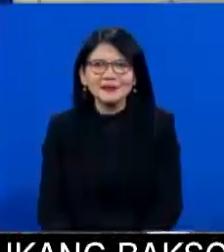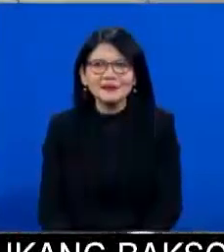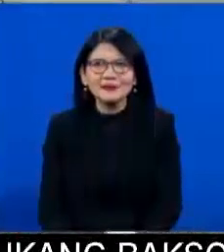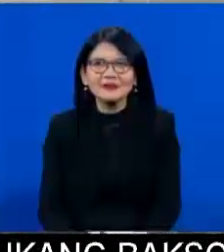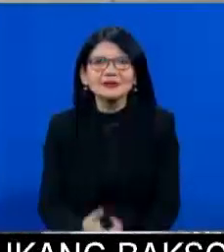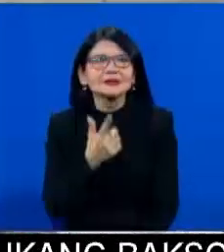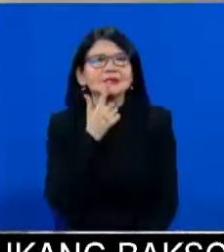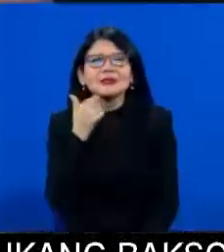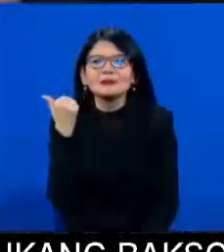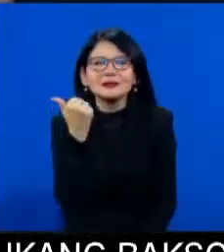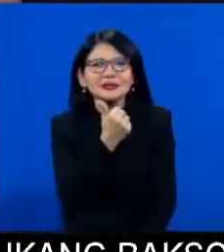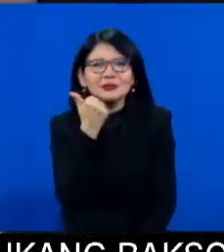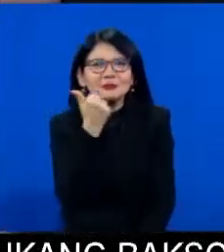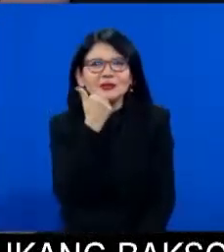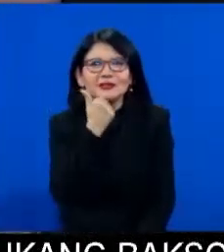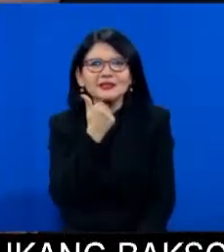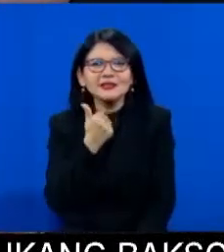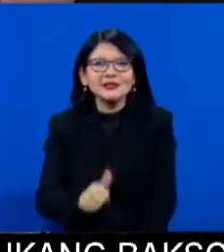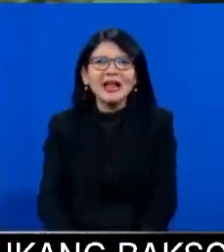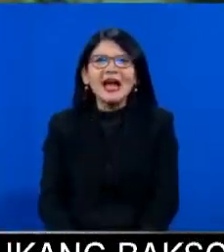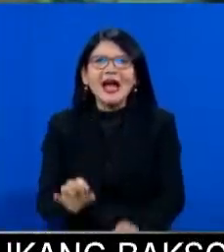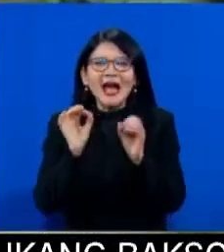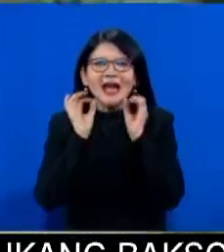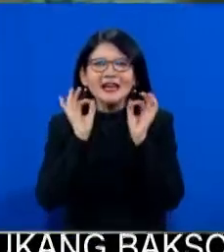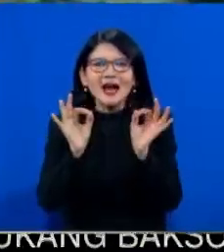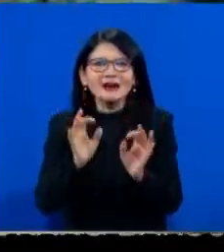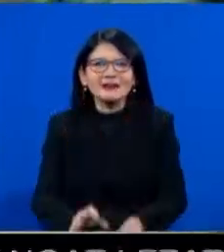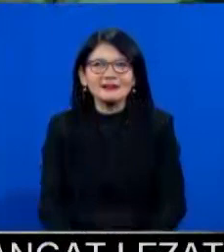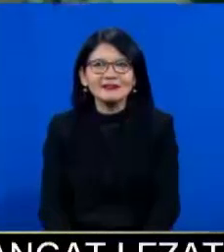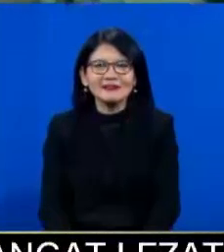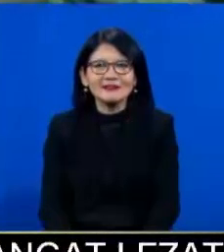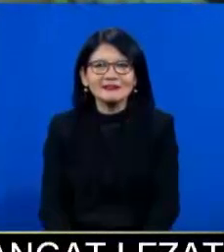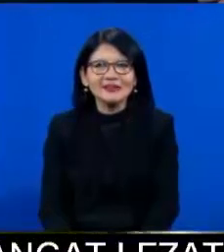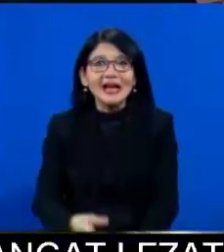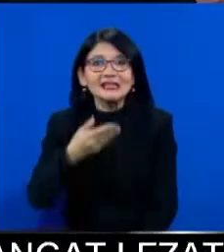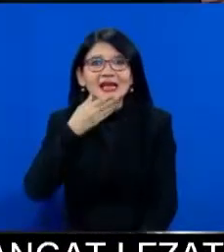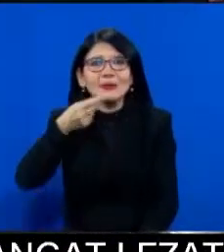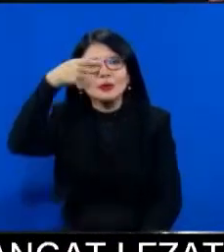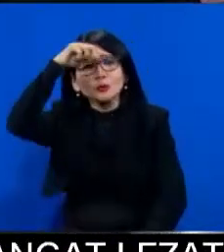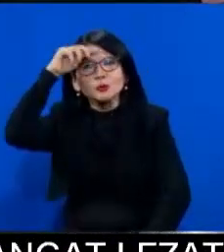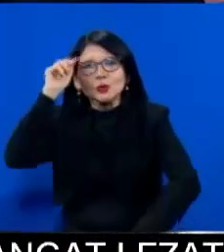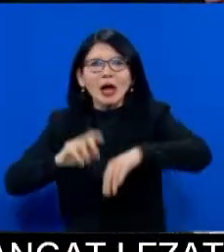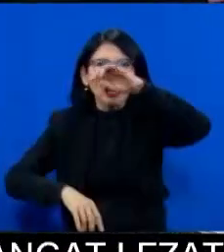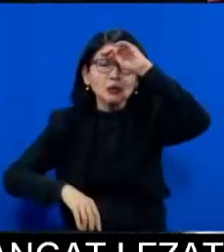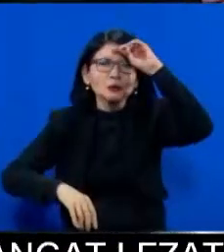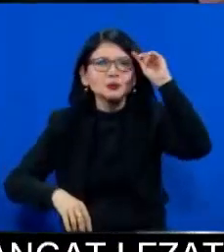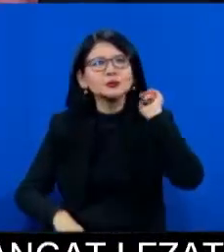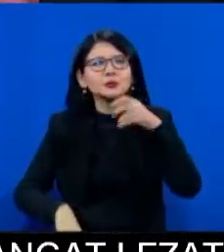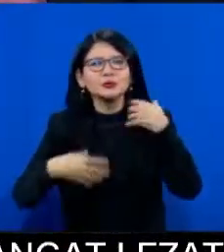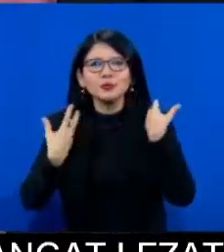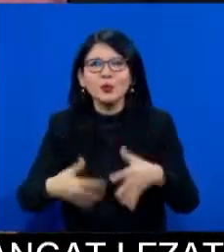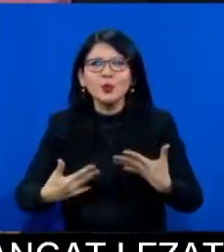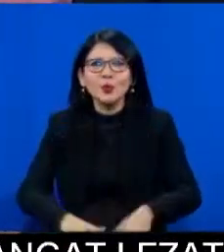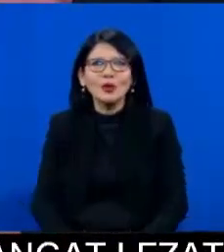Benar-benar kenikmatan yang hakiki, double nikmatnya ini sampai gobios ya. Yang pertama kita benar-benar ngerasain